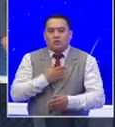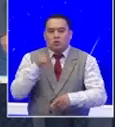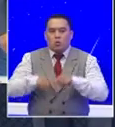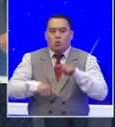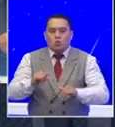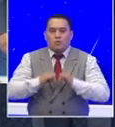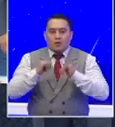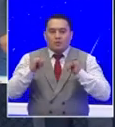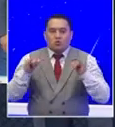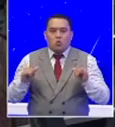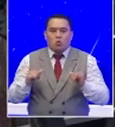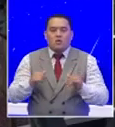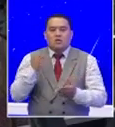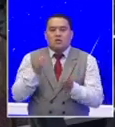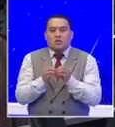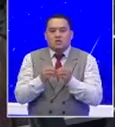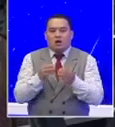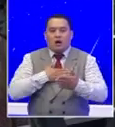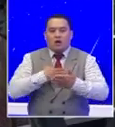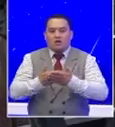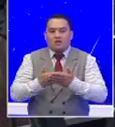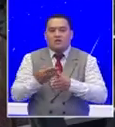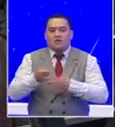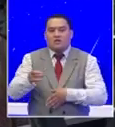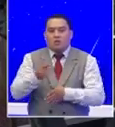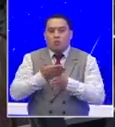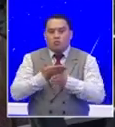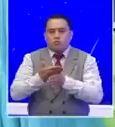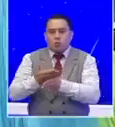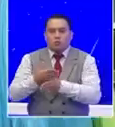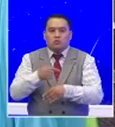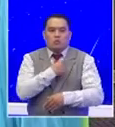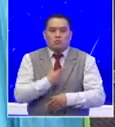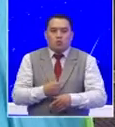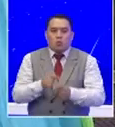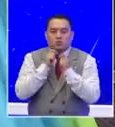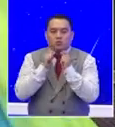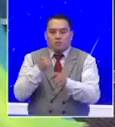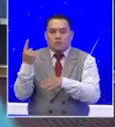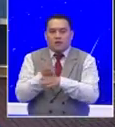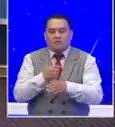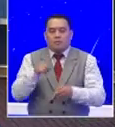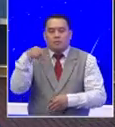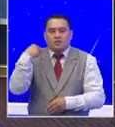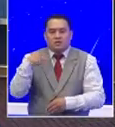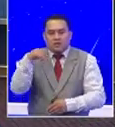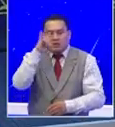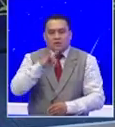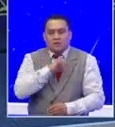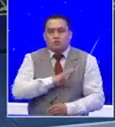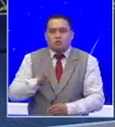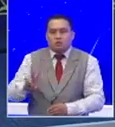правильную гражданскую позицию, 10 самых активных волонтеров региона получили благодарственное письмо от первого президента Нурсултана